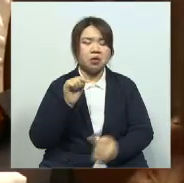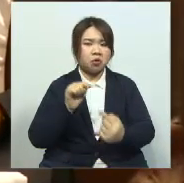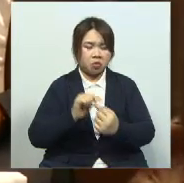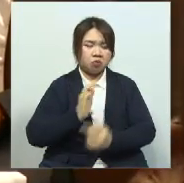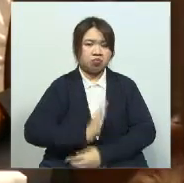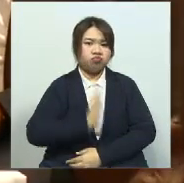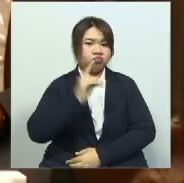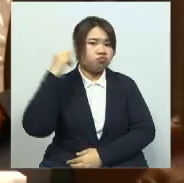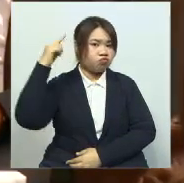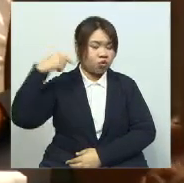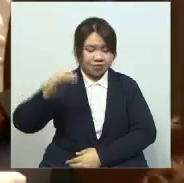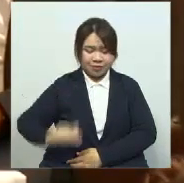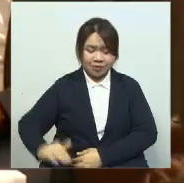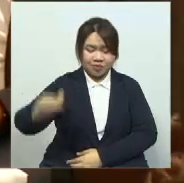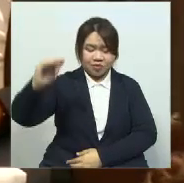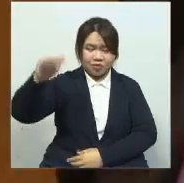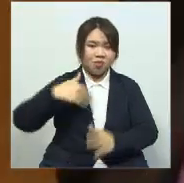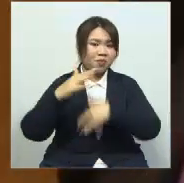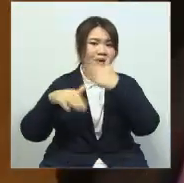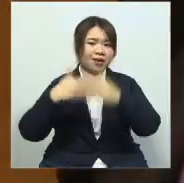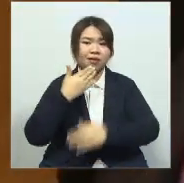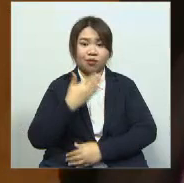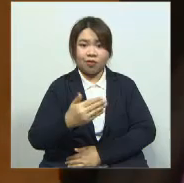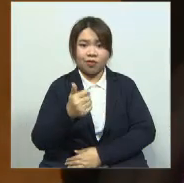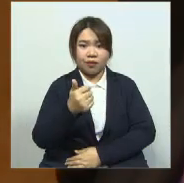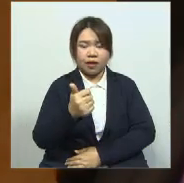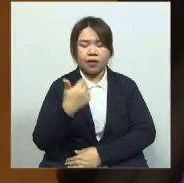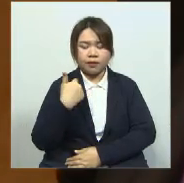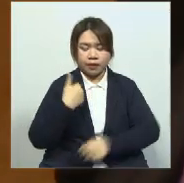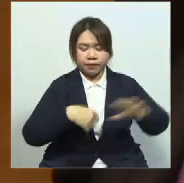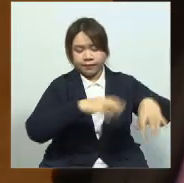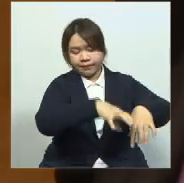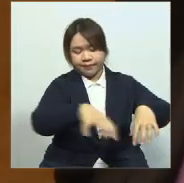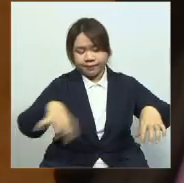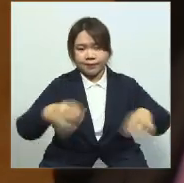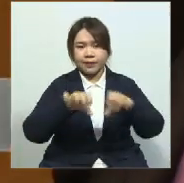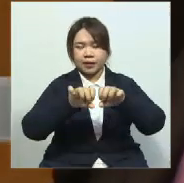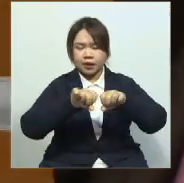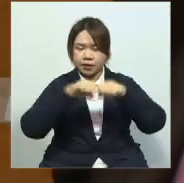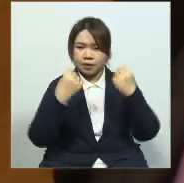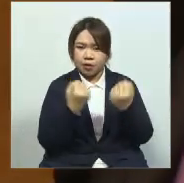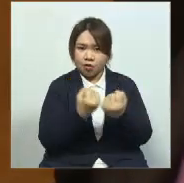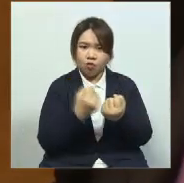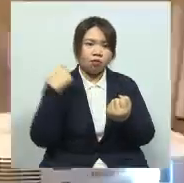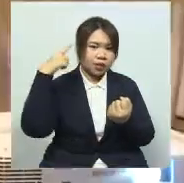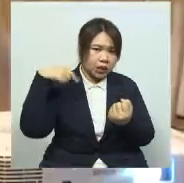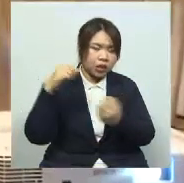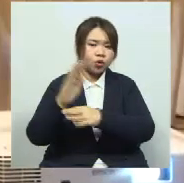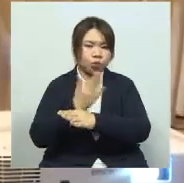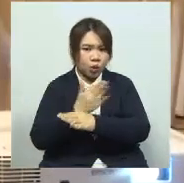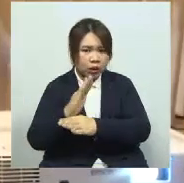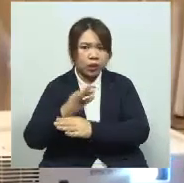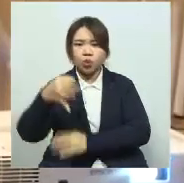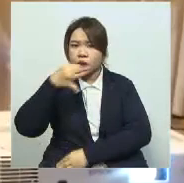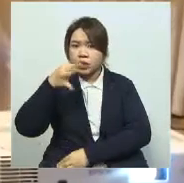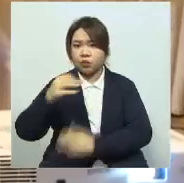และเด็กหญิงสู่การพัฒนาที่มั่นคงมั่งคั่งและยั่งยืนมีองค์กรต่างๆนะครับ สมาคมสตรีนักธุรกิจและวิชาชีพกรุงเท